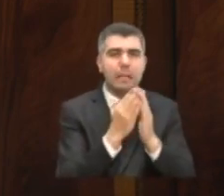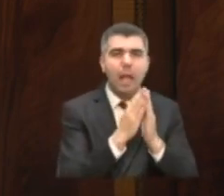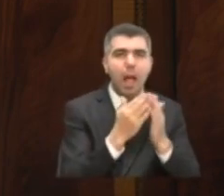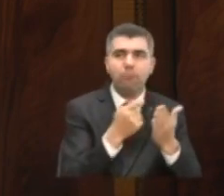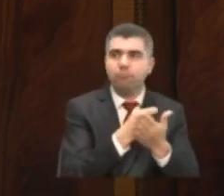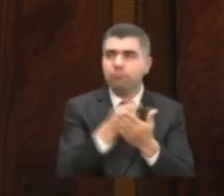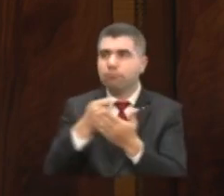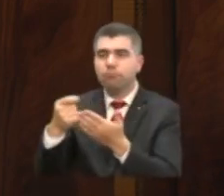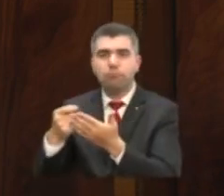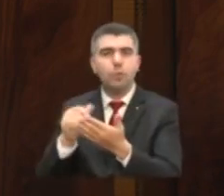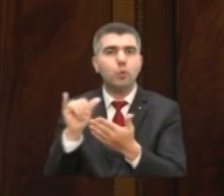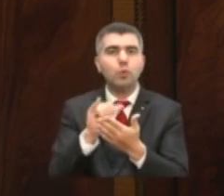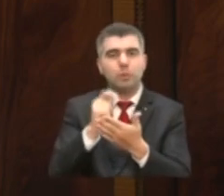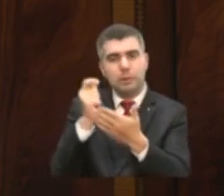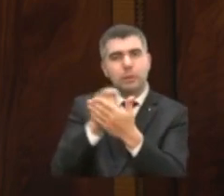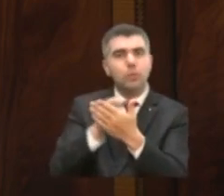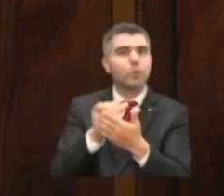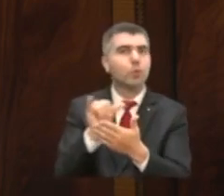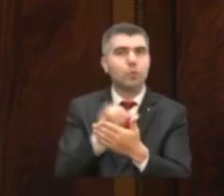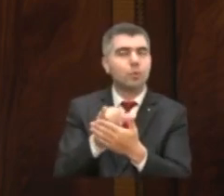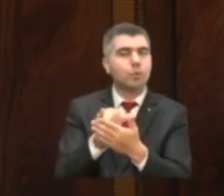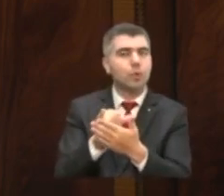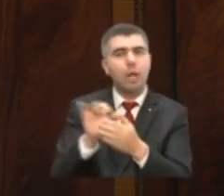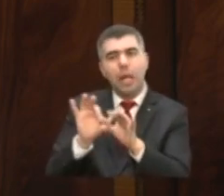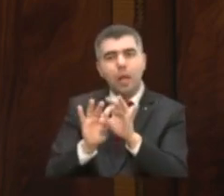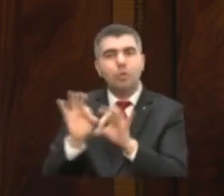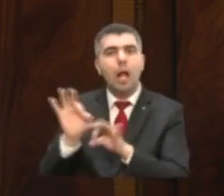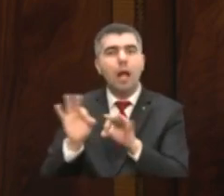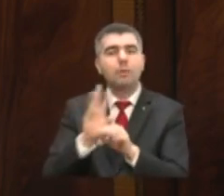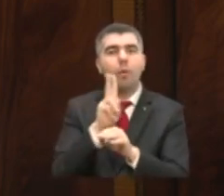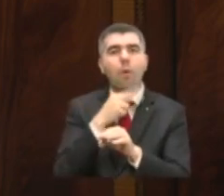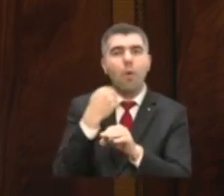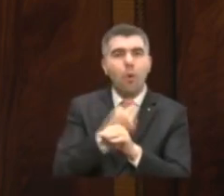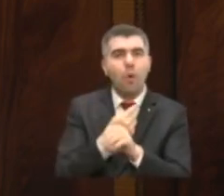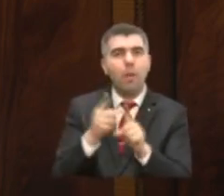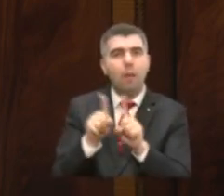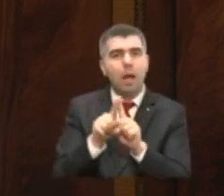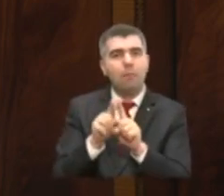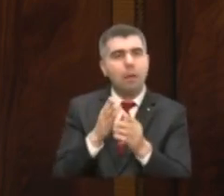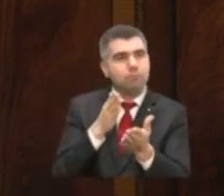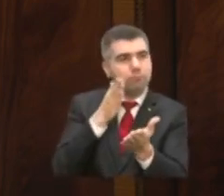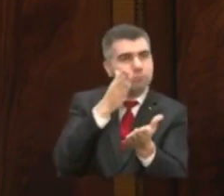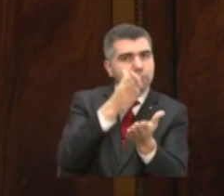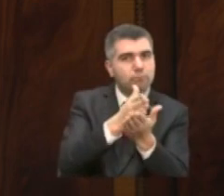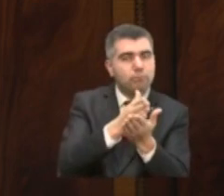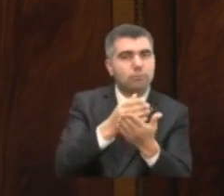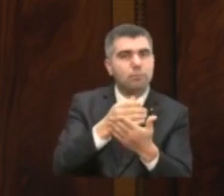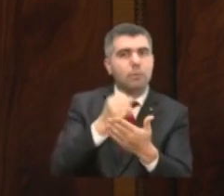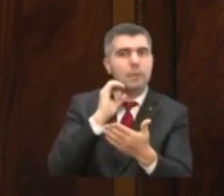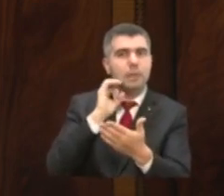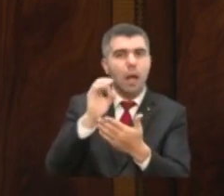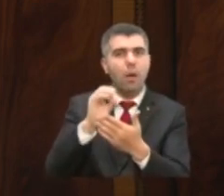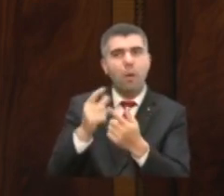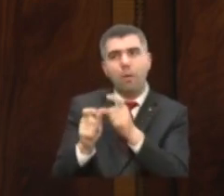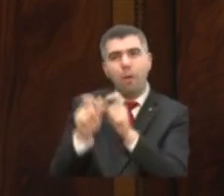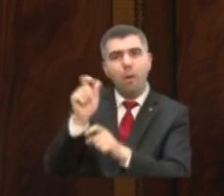سوق الشغل، وما هي الإجراءات التي اتخذتها الحكومة من أجل توجيه أبناء الشعب لدراسة ما